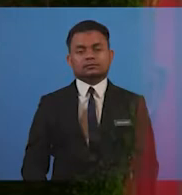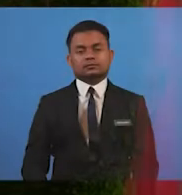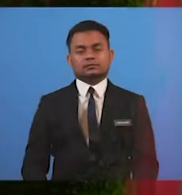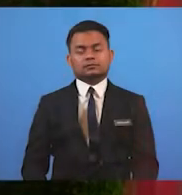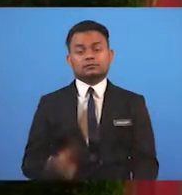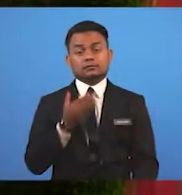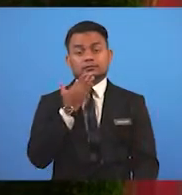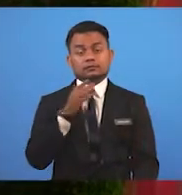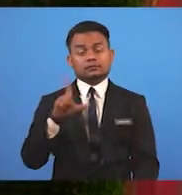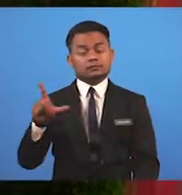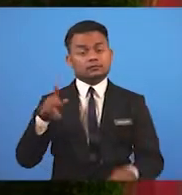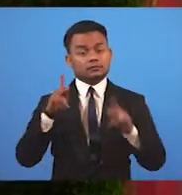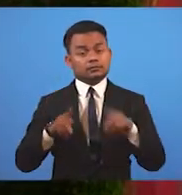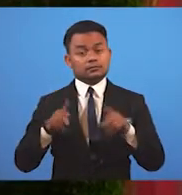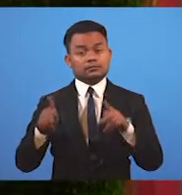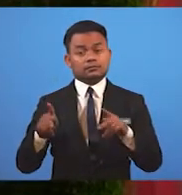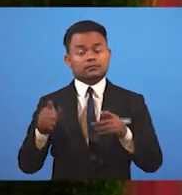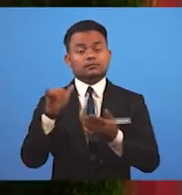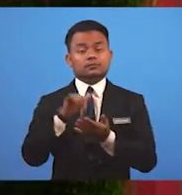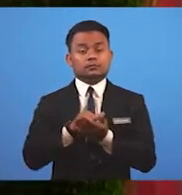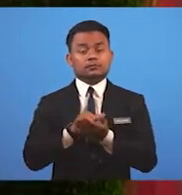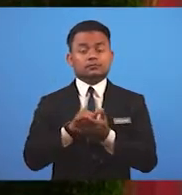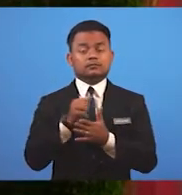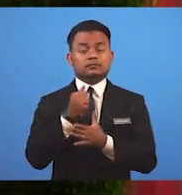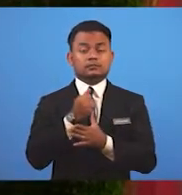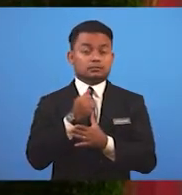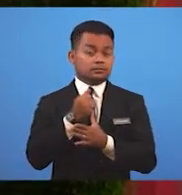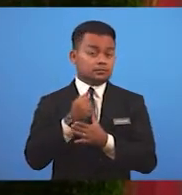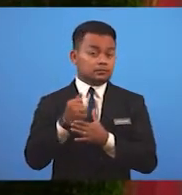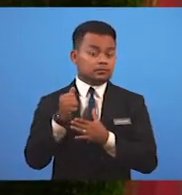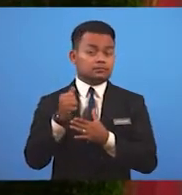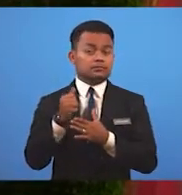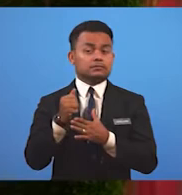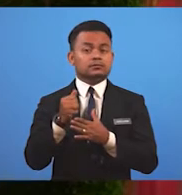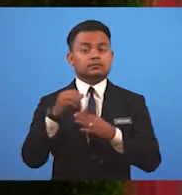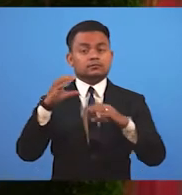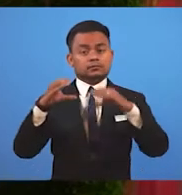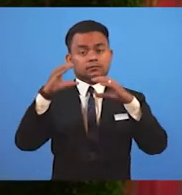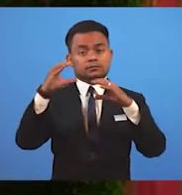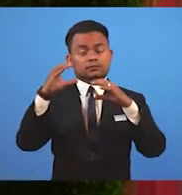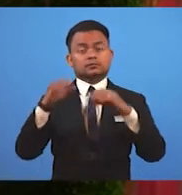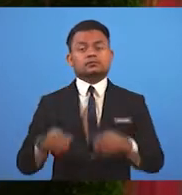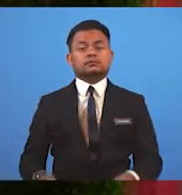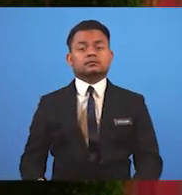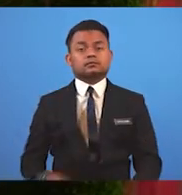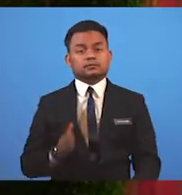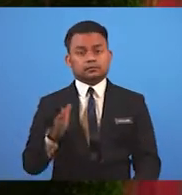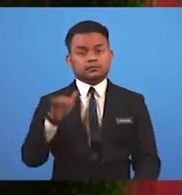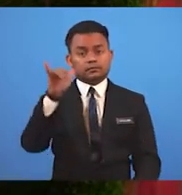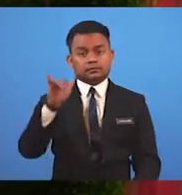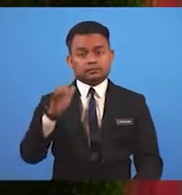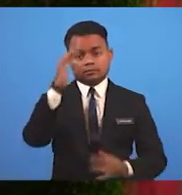Baiklah para pelajar, itu adalah antara kaedah persampelan ternakan berpenyakit bagi